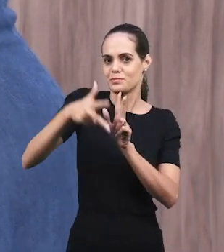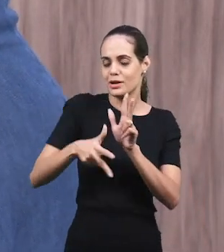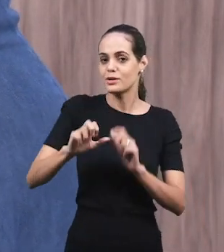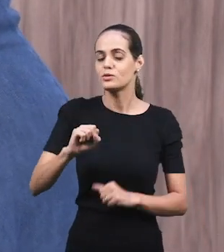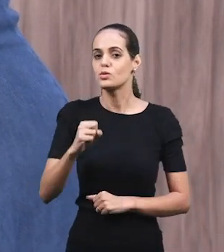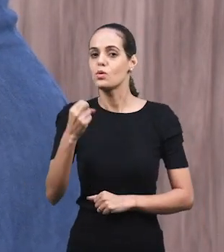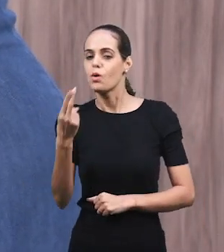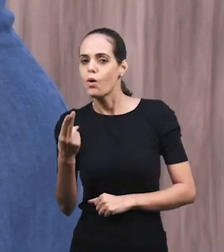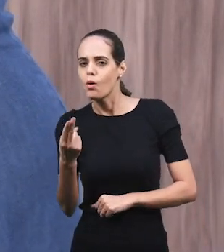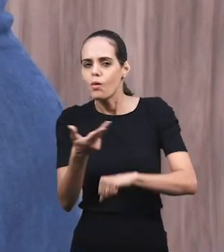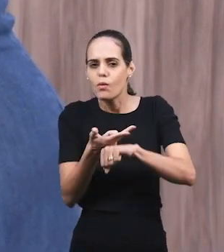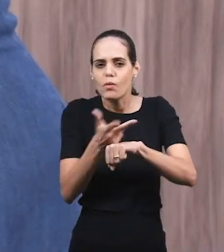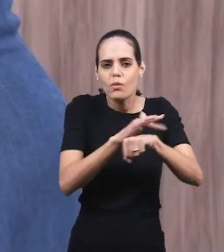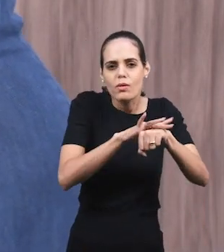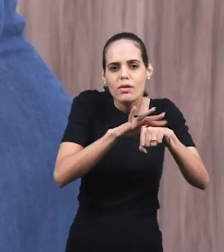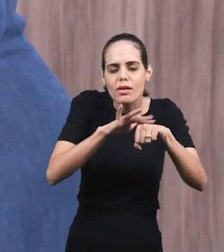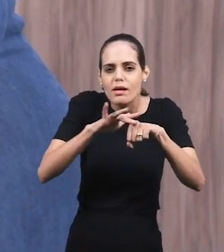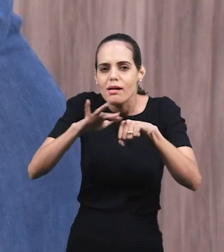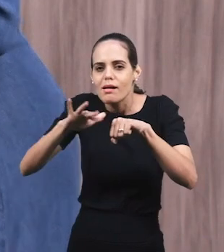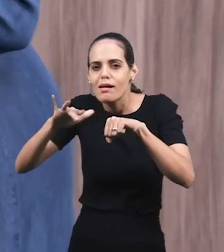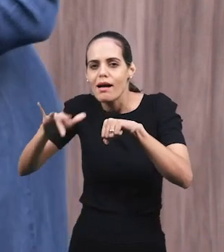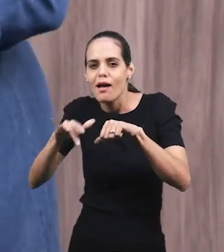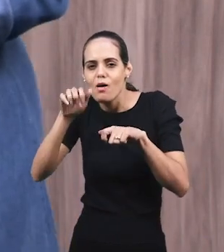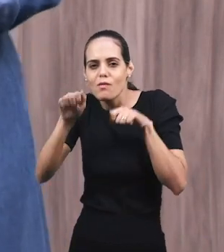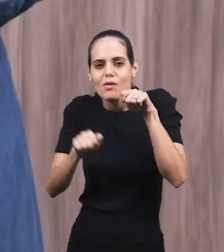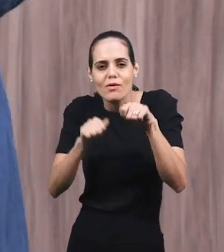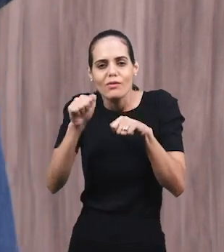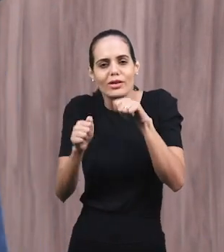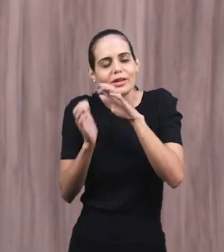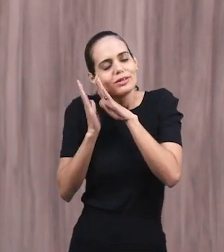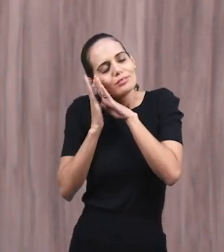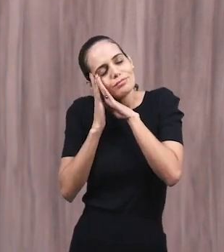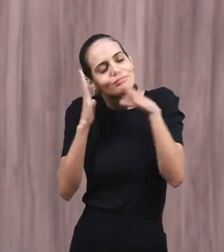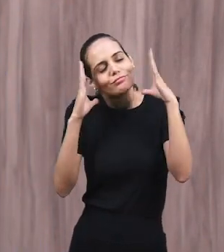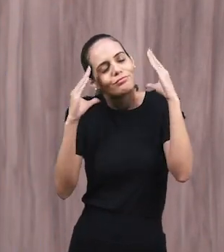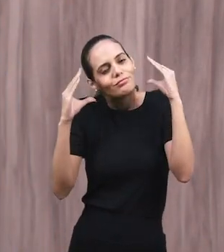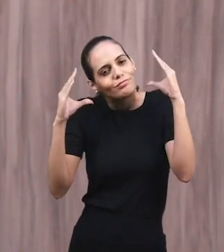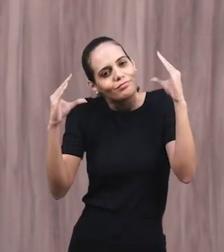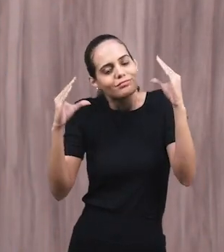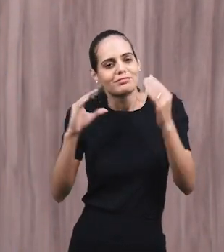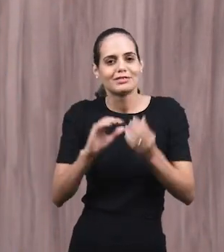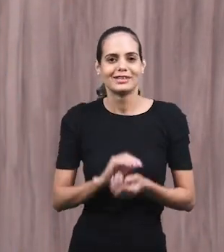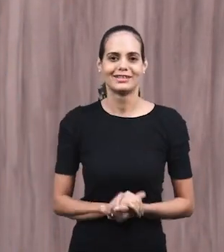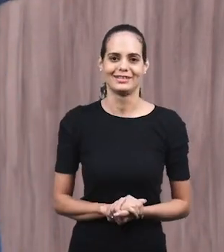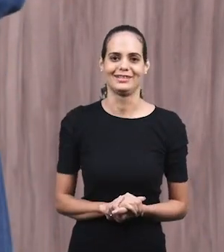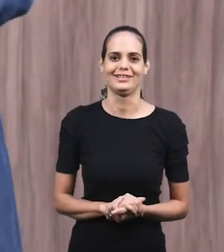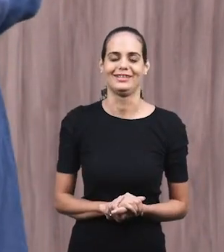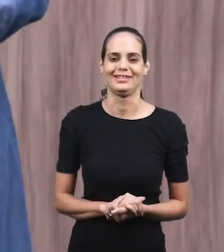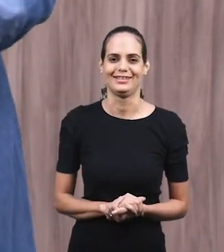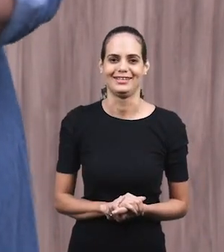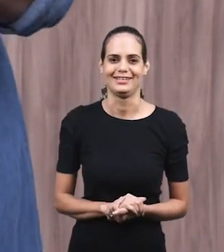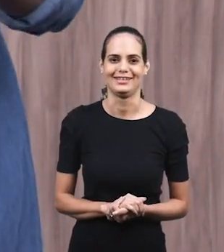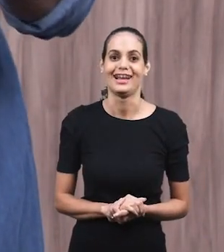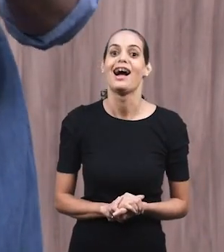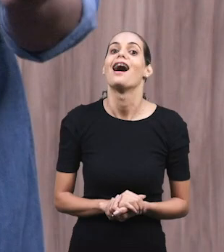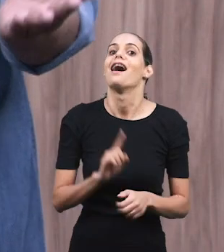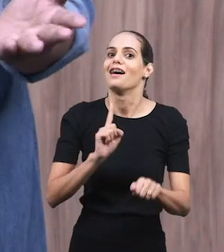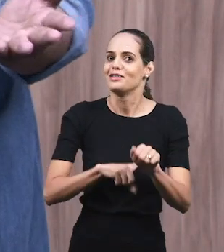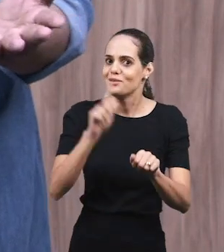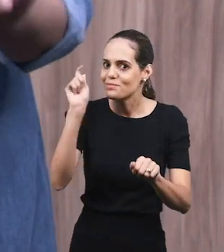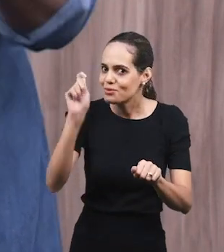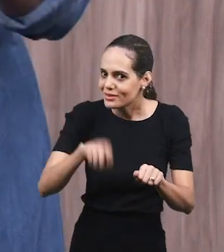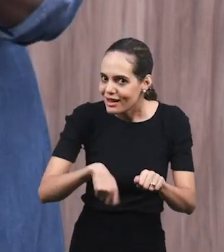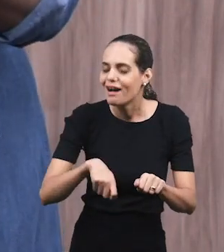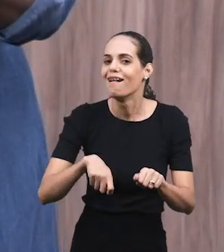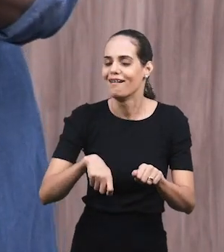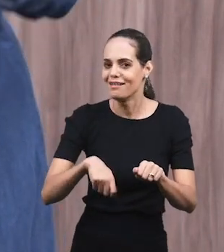Dans l'Express, nous voyageons ou coucher sur l'herbe. Aujourd'hui encore, vous avez le